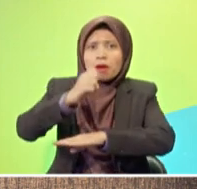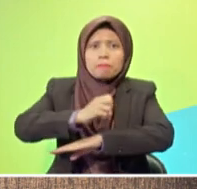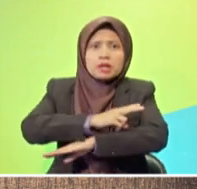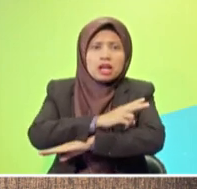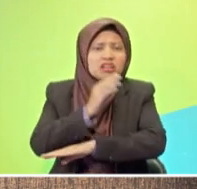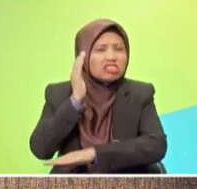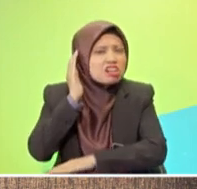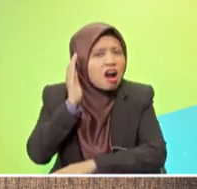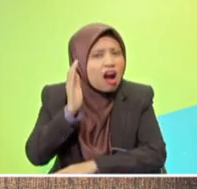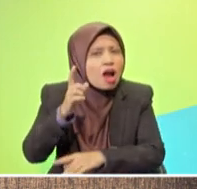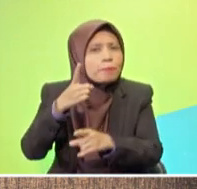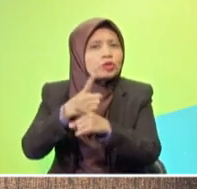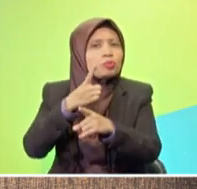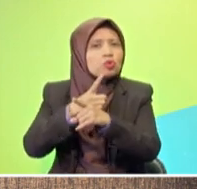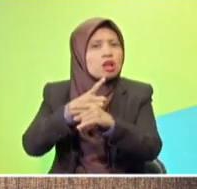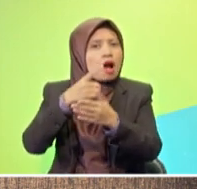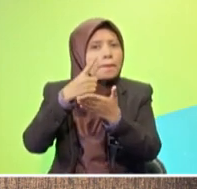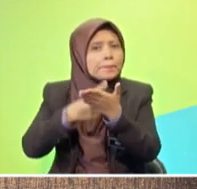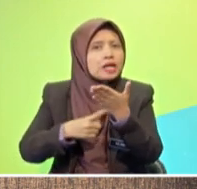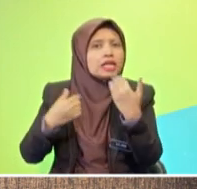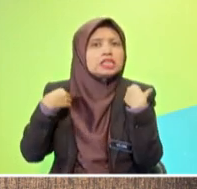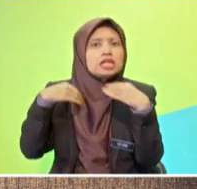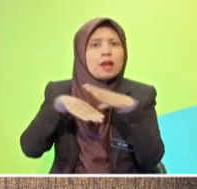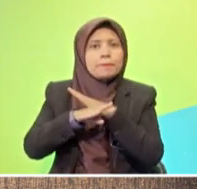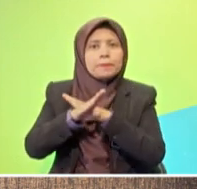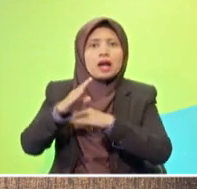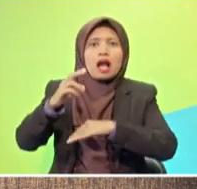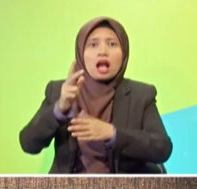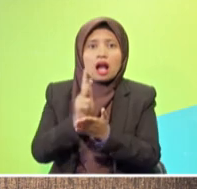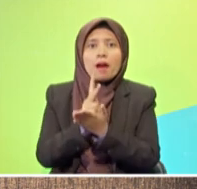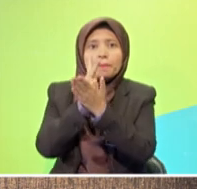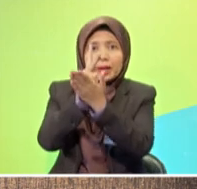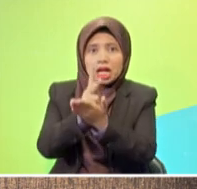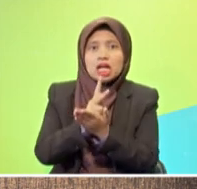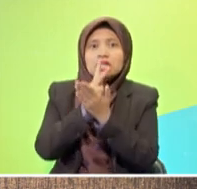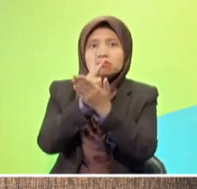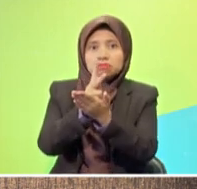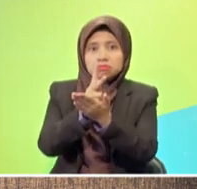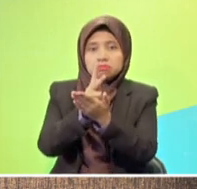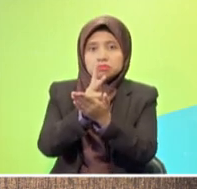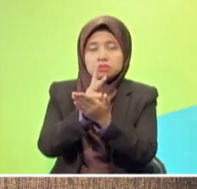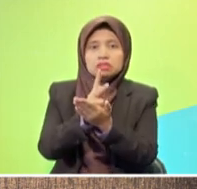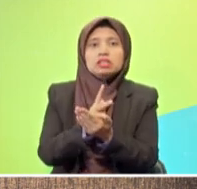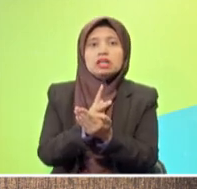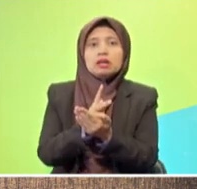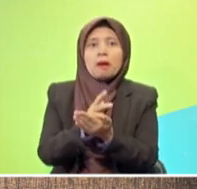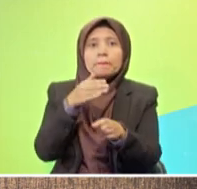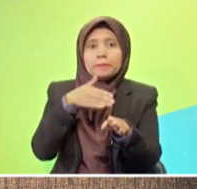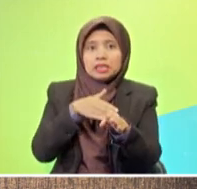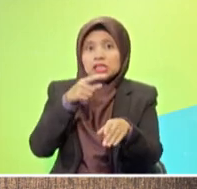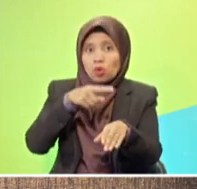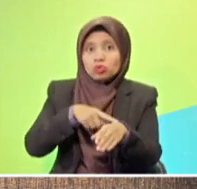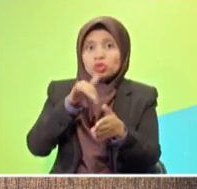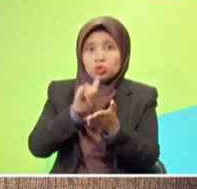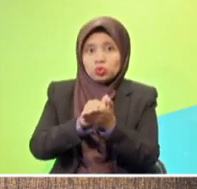di kapal itu maka dengan takdir Allah Subhanahu Wa Ta'ala melakukan kuda di atas hambanya pada ketika